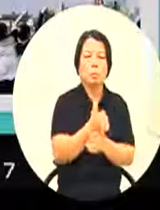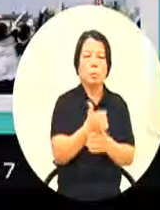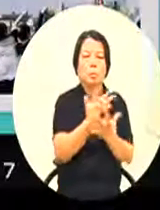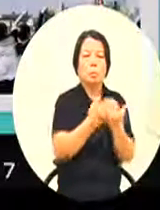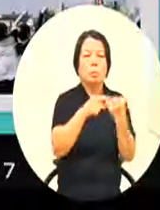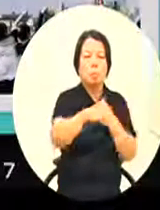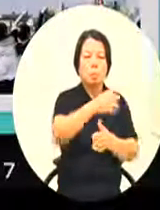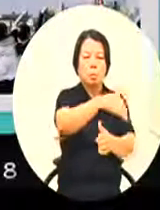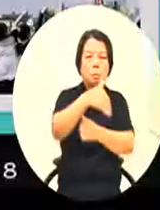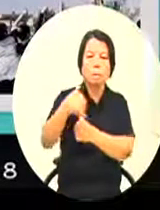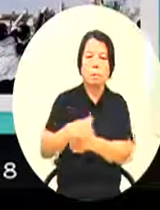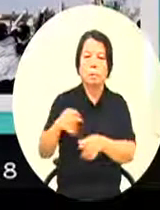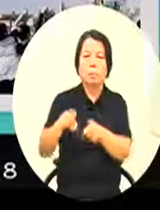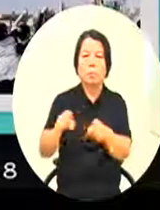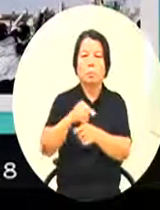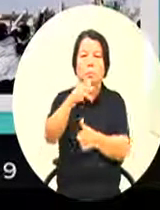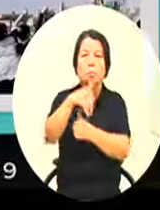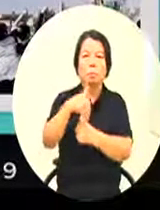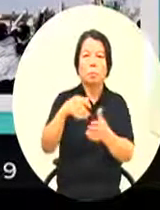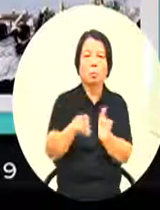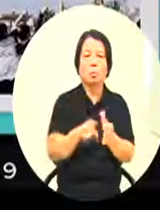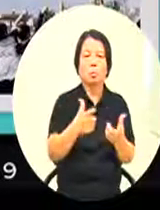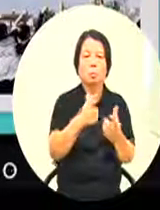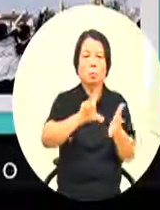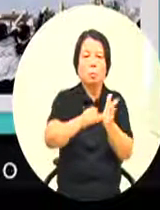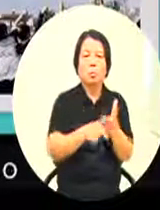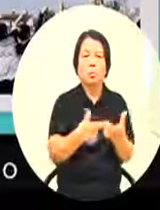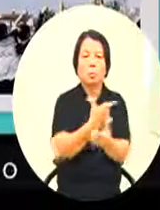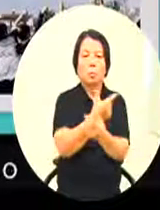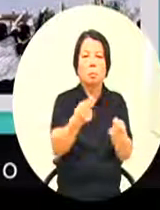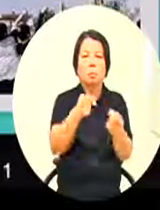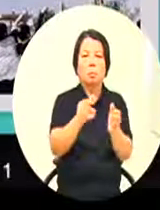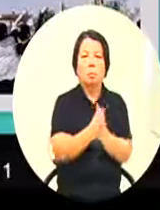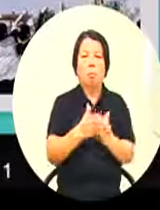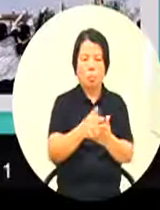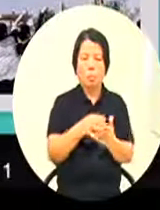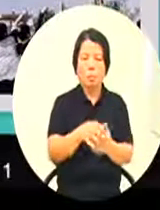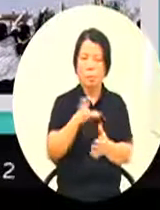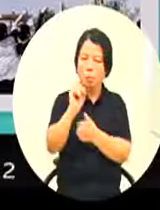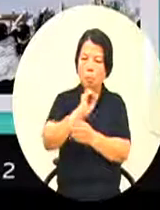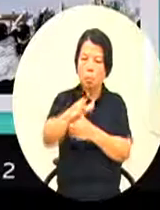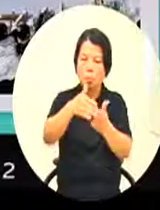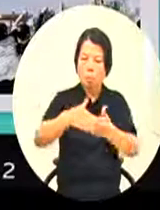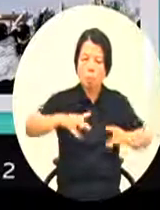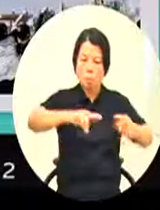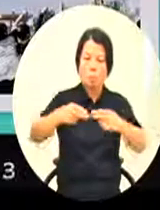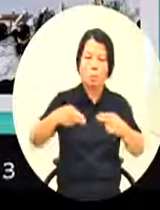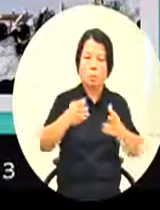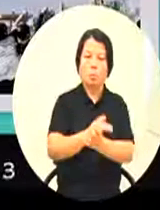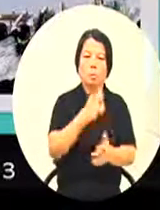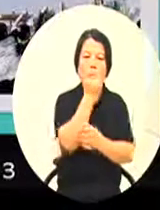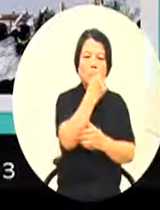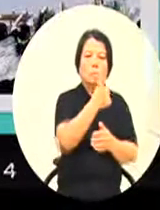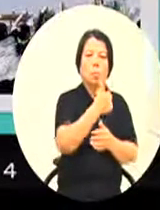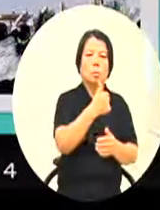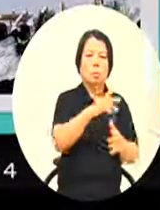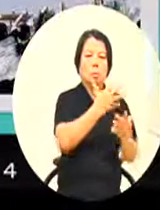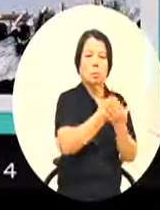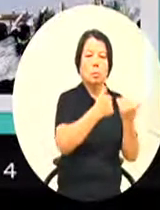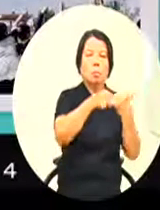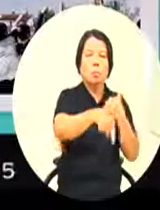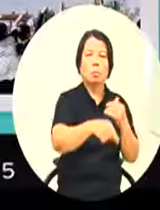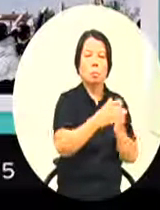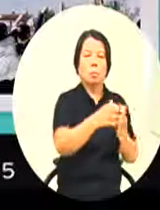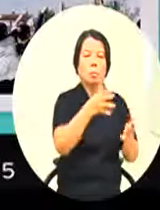生跟普通生招生的时候时间是一致的，那我们有要求你们要去做调整，让特教生的这个报到一定要提